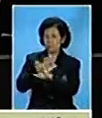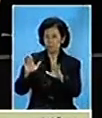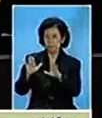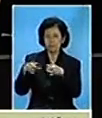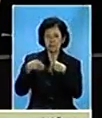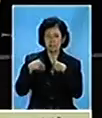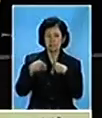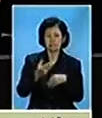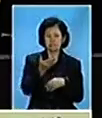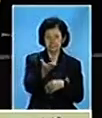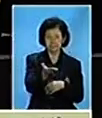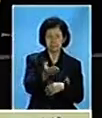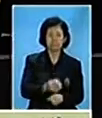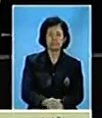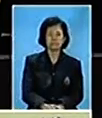เชิญลงมติครับ